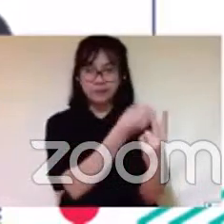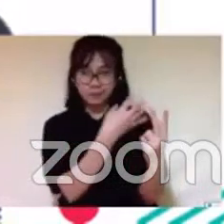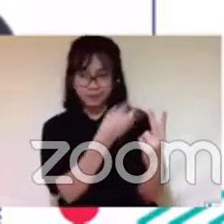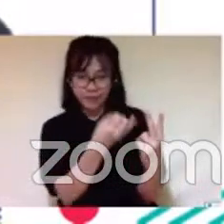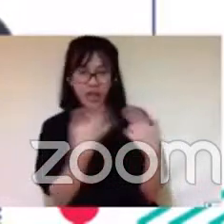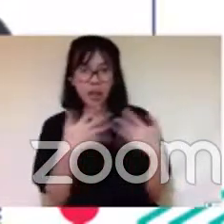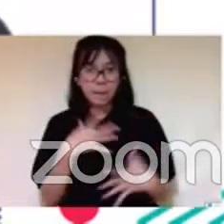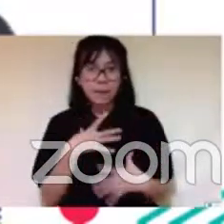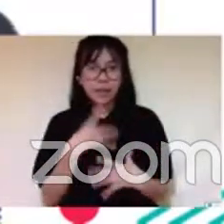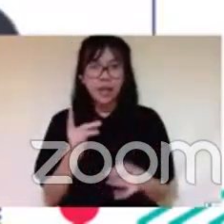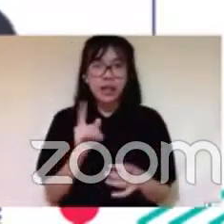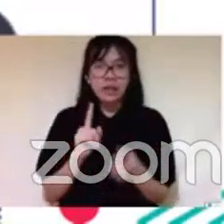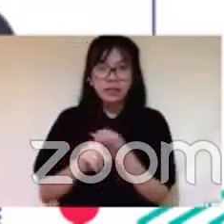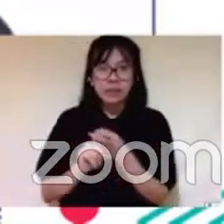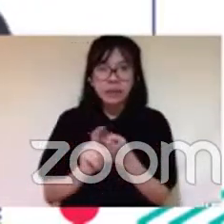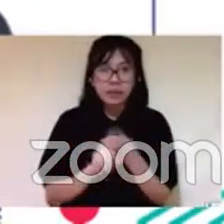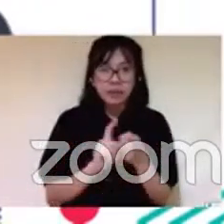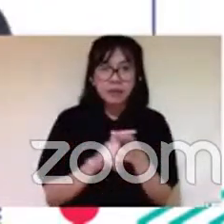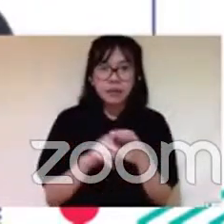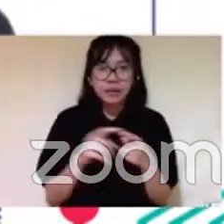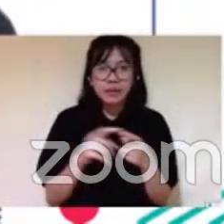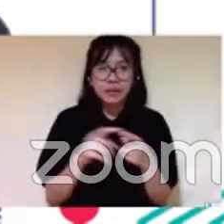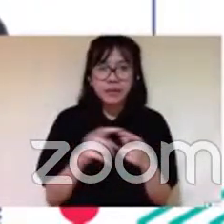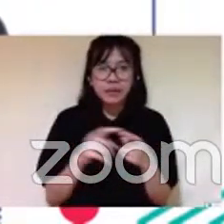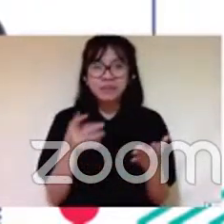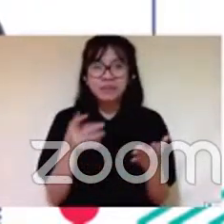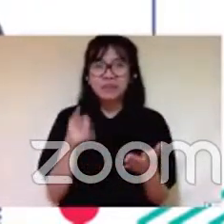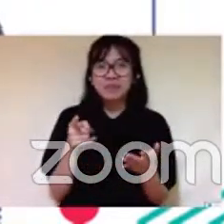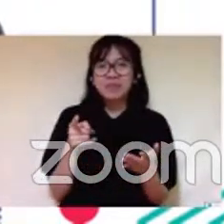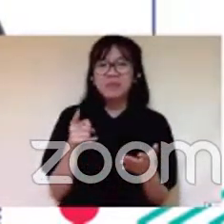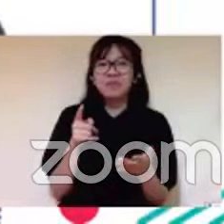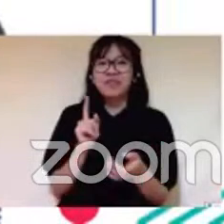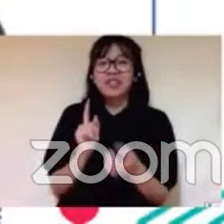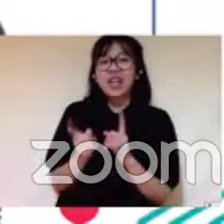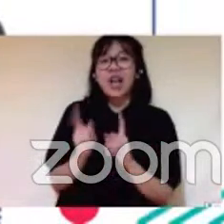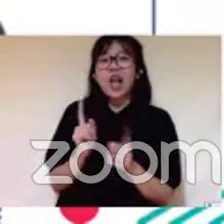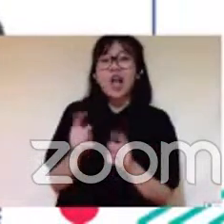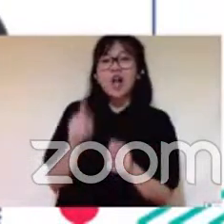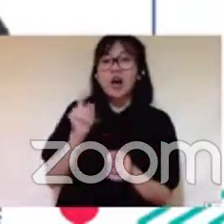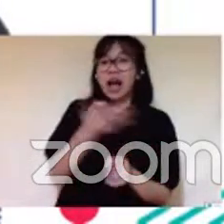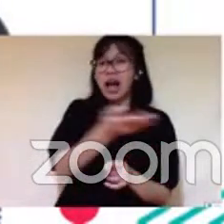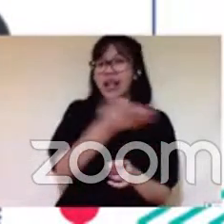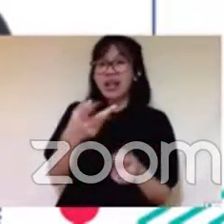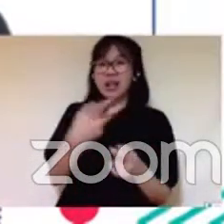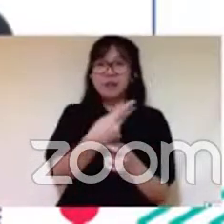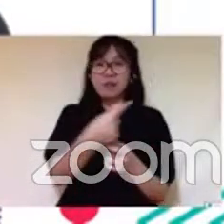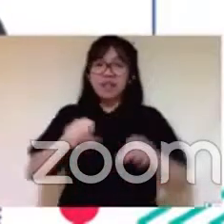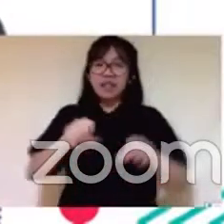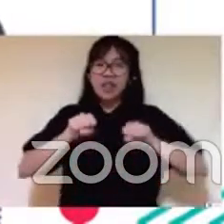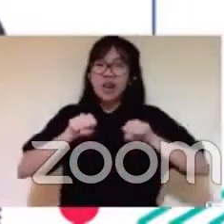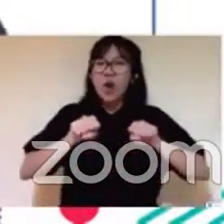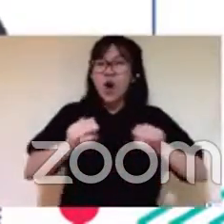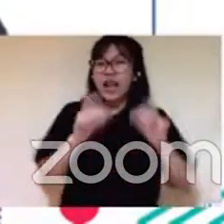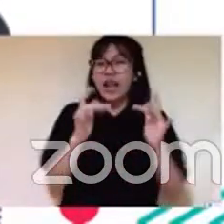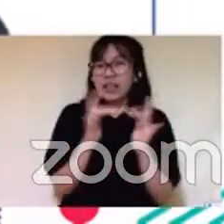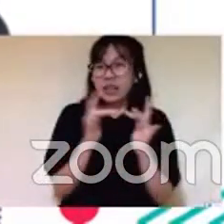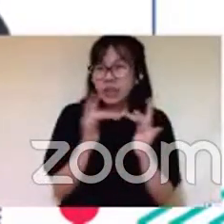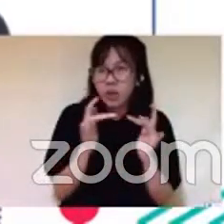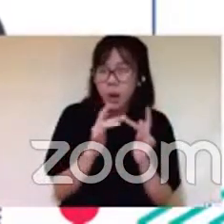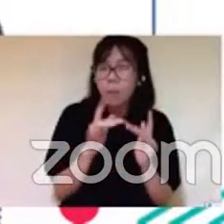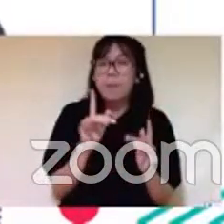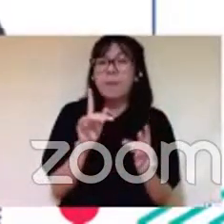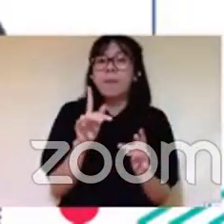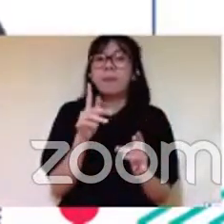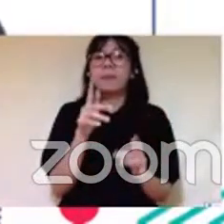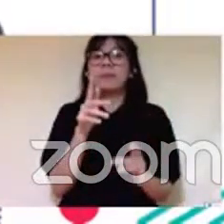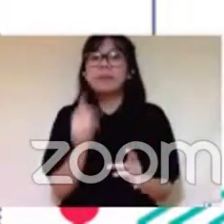melakukan transaksi di online shopping yang memang terpercaya, itu akan lebih mudah terbantu karena memang ada sistem